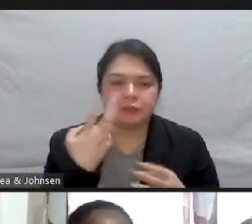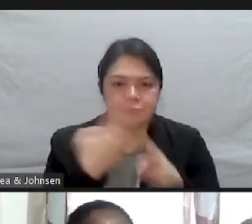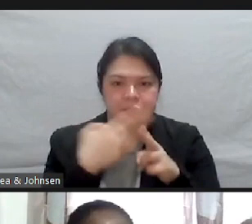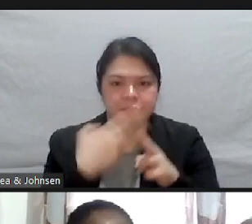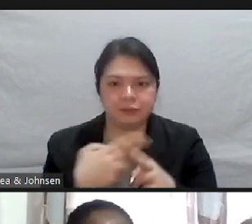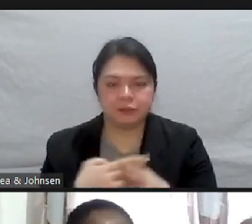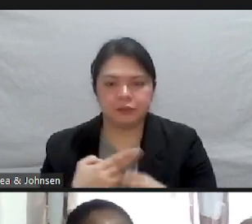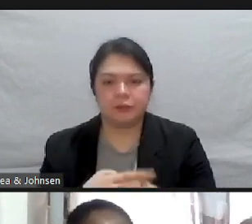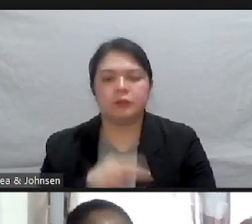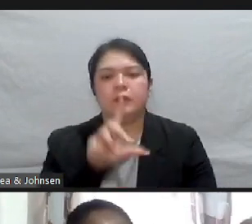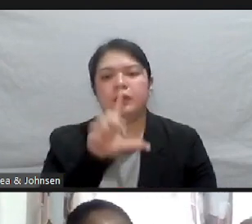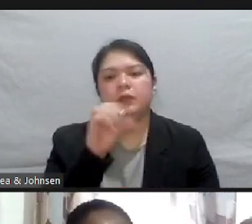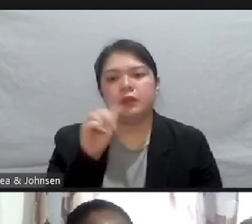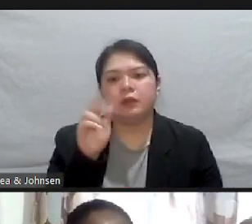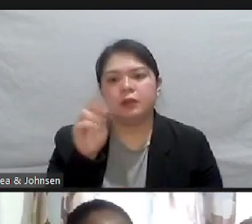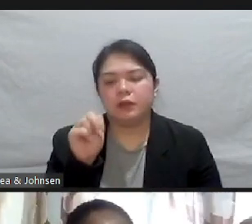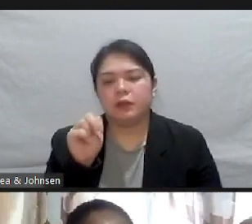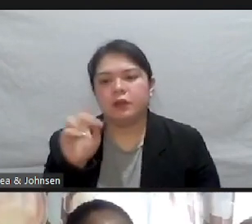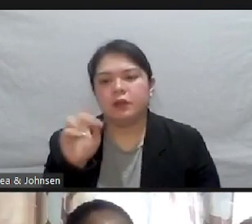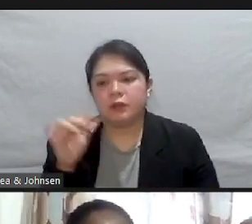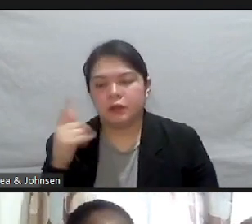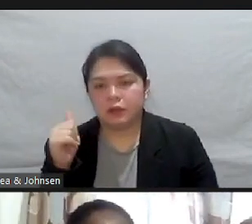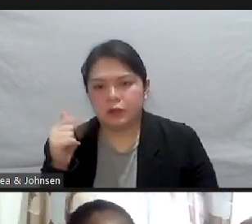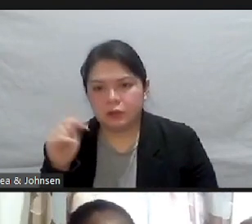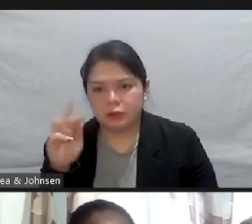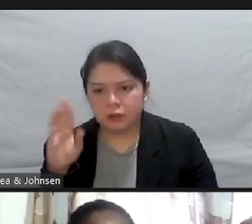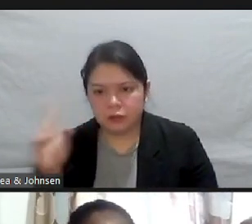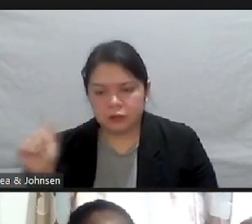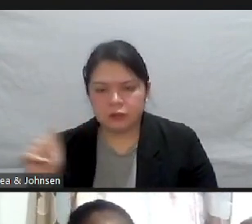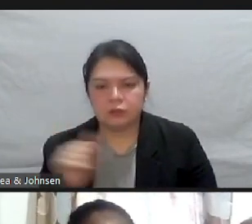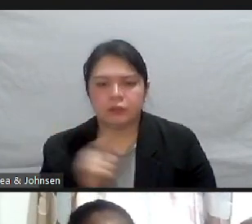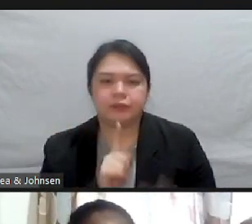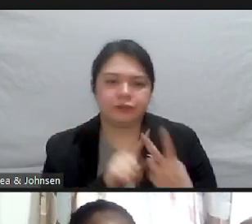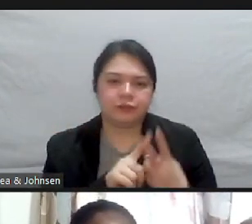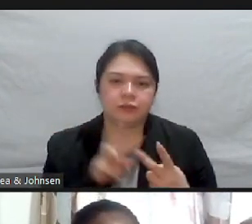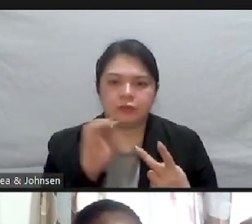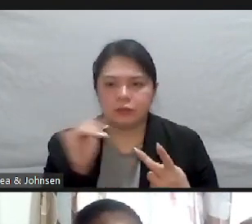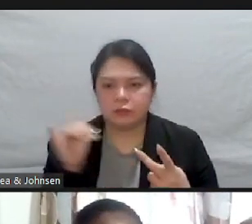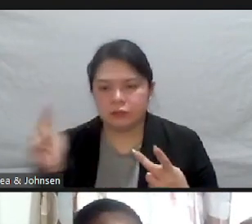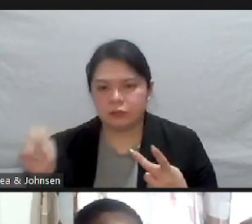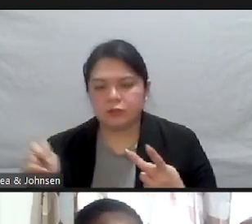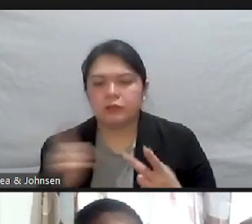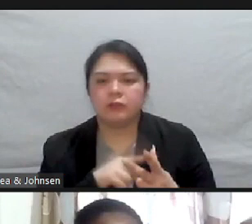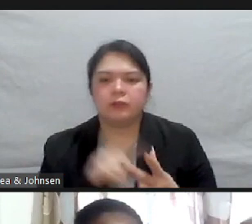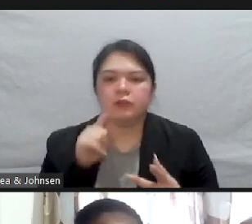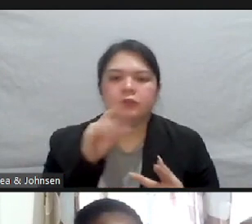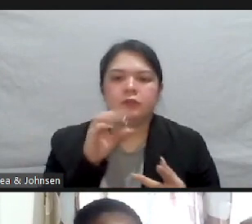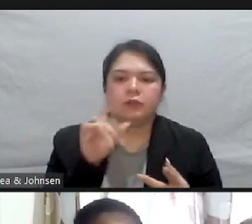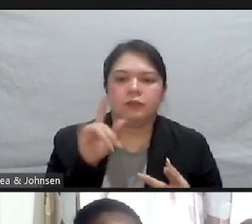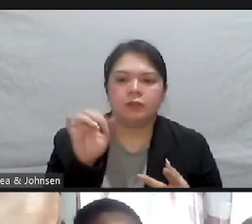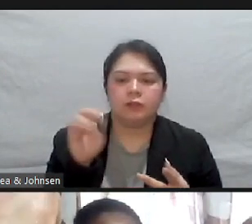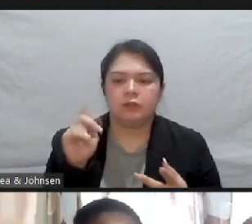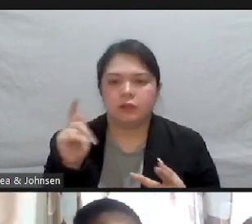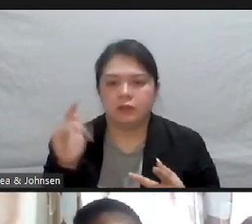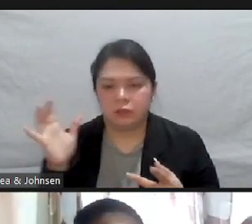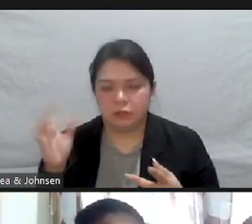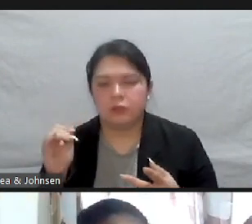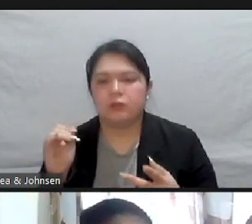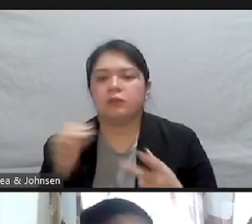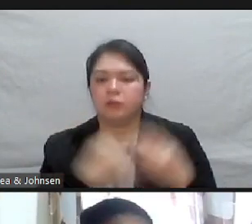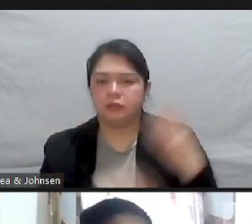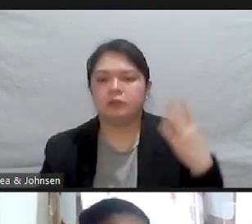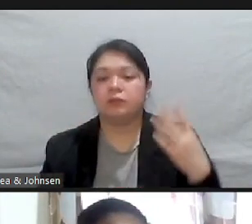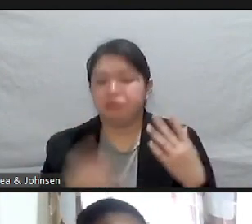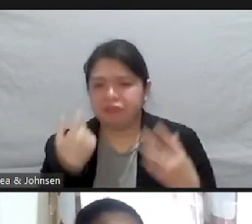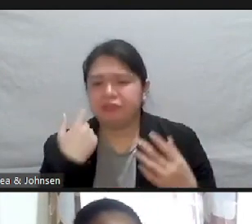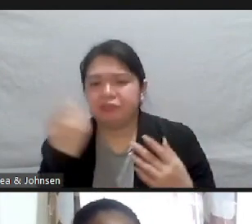si Tolentino, no? So ayan na yung mga iilan. And I'm sure, no, sa mga kongresista natin, marami pang nandyan,